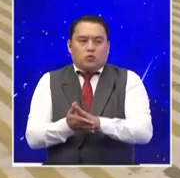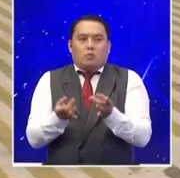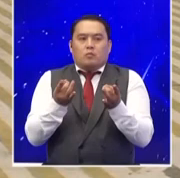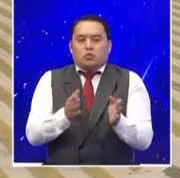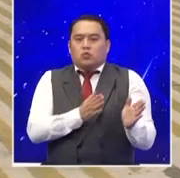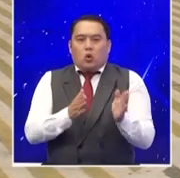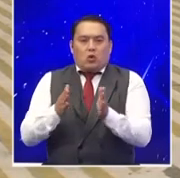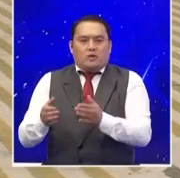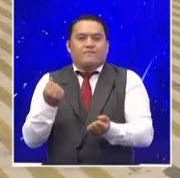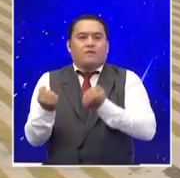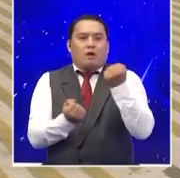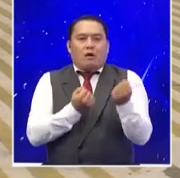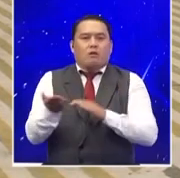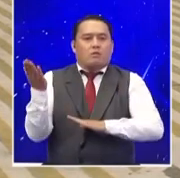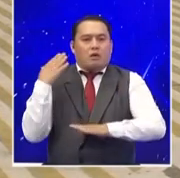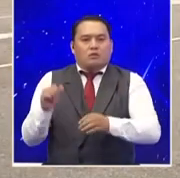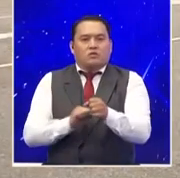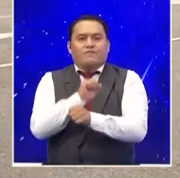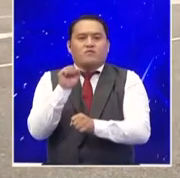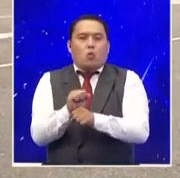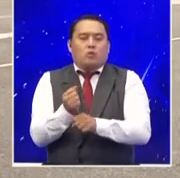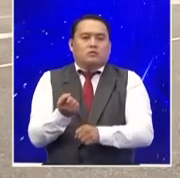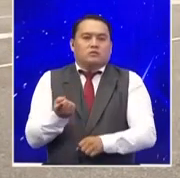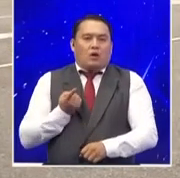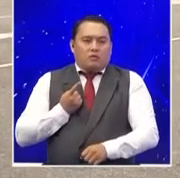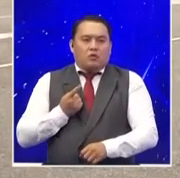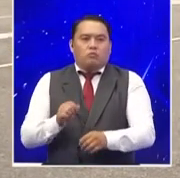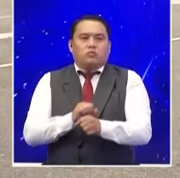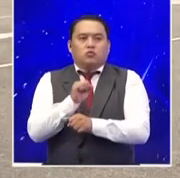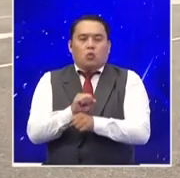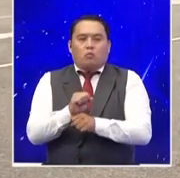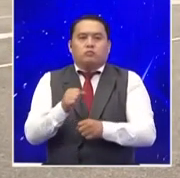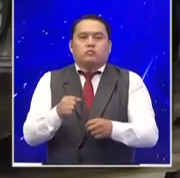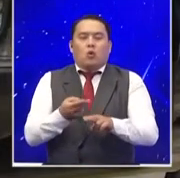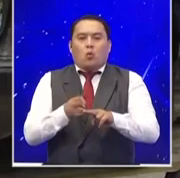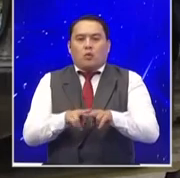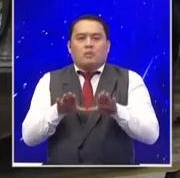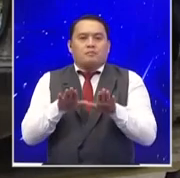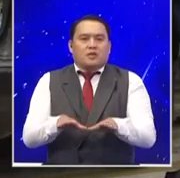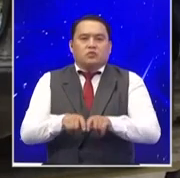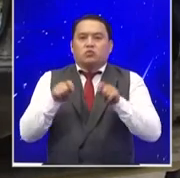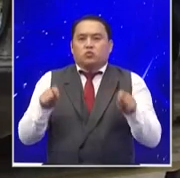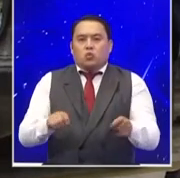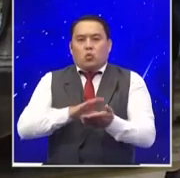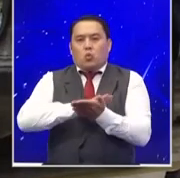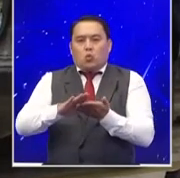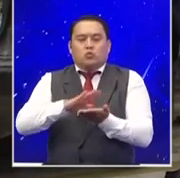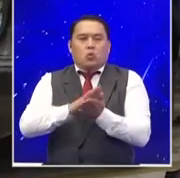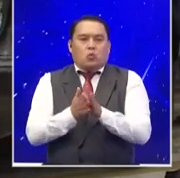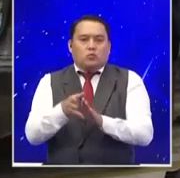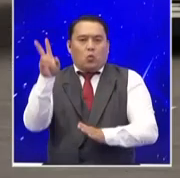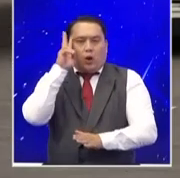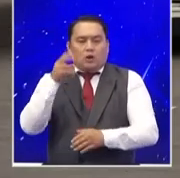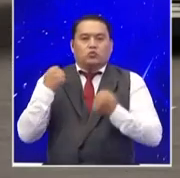упорядочить очередность. Автомобили, ранее стоявшие вдоль дороги, теперь припаркованы в сухом порту, а для водителей созданы санитарные условия –